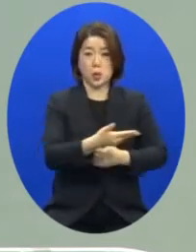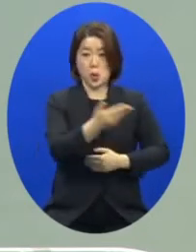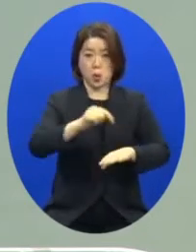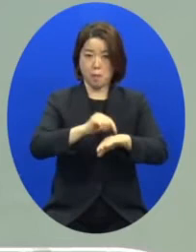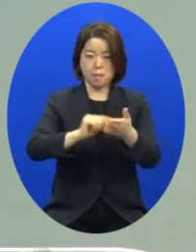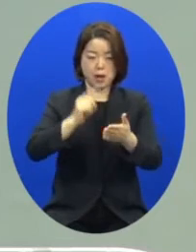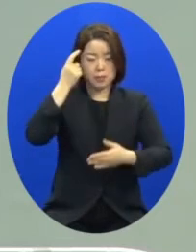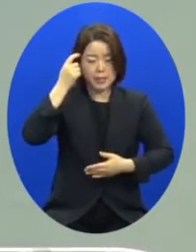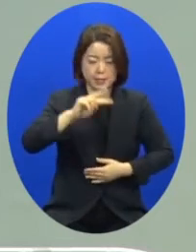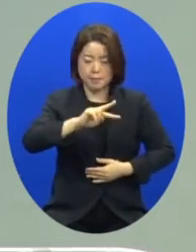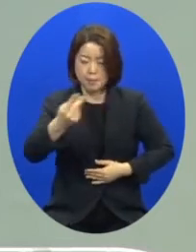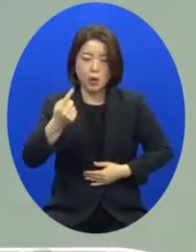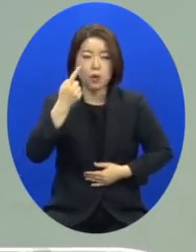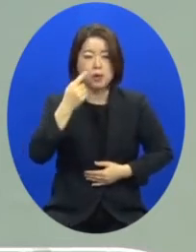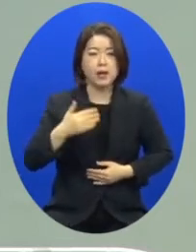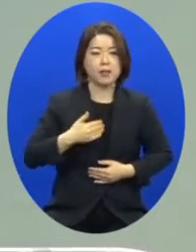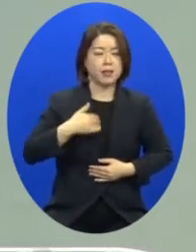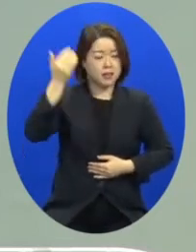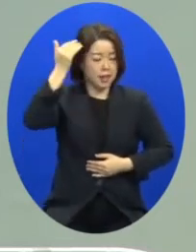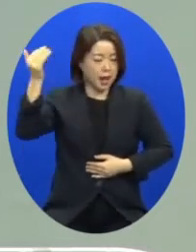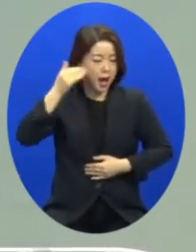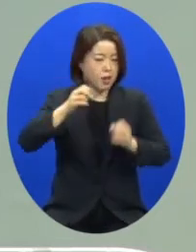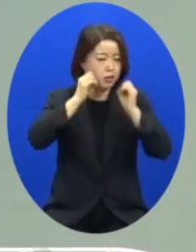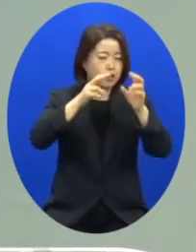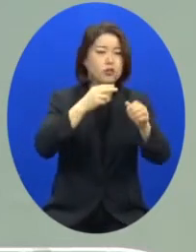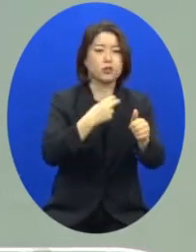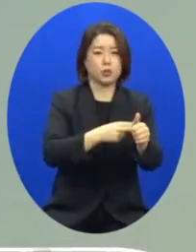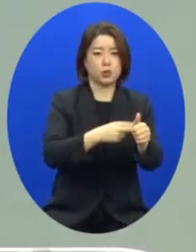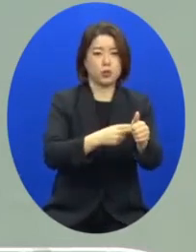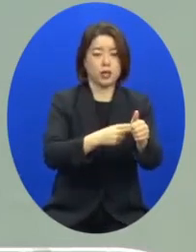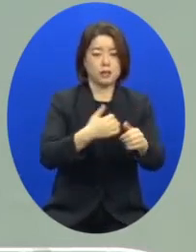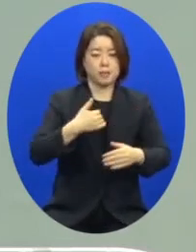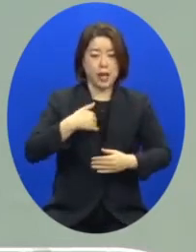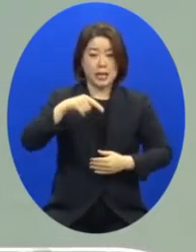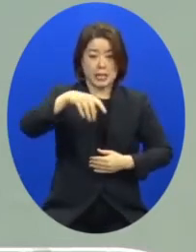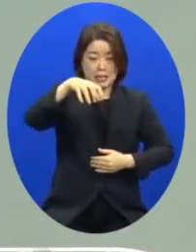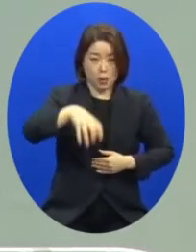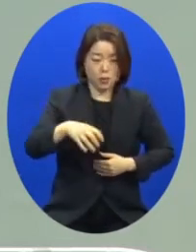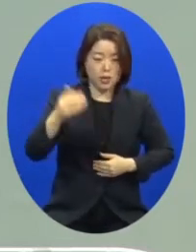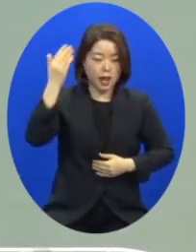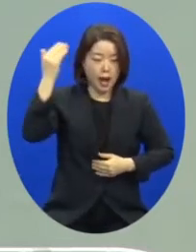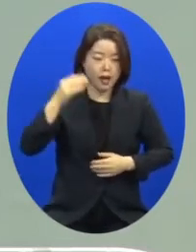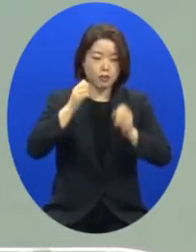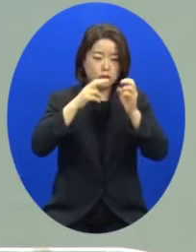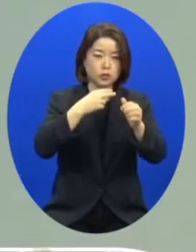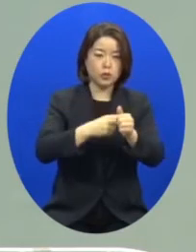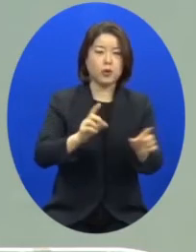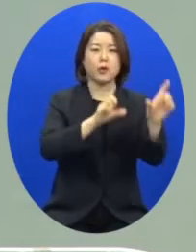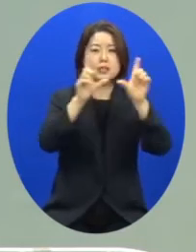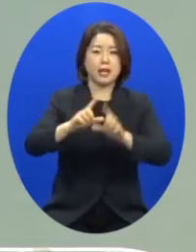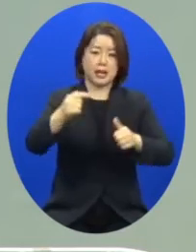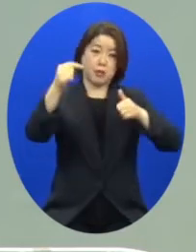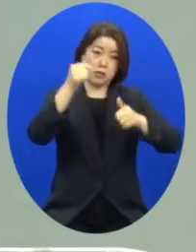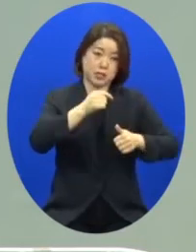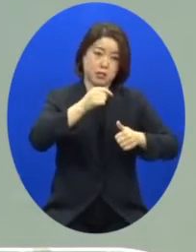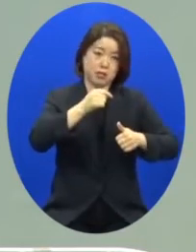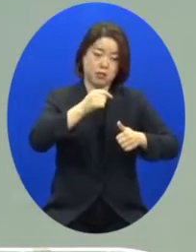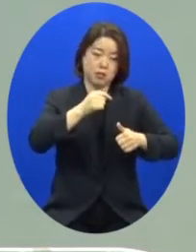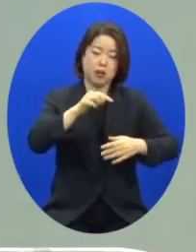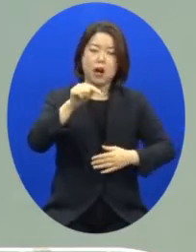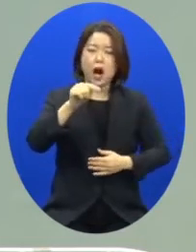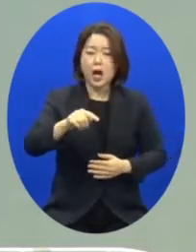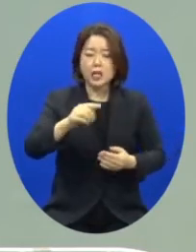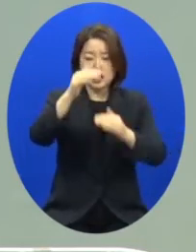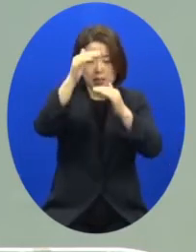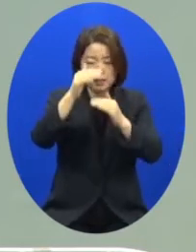내가 한국에 선교사 다 하나님이 나는 이 한국에 선교사로 살라 고 하셨다 여러분이 그 사실을